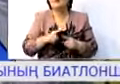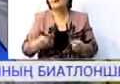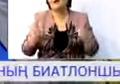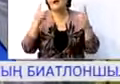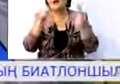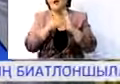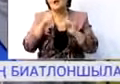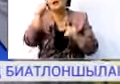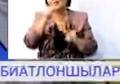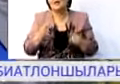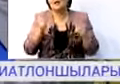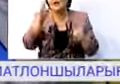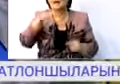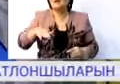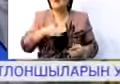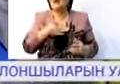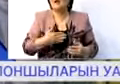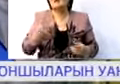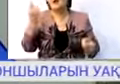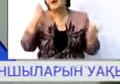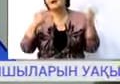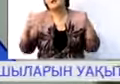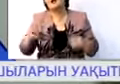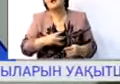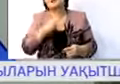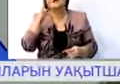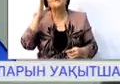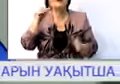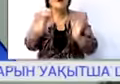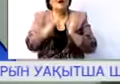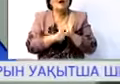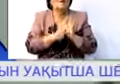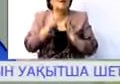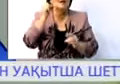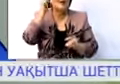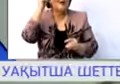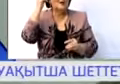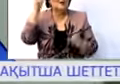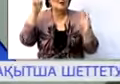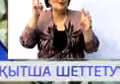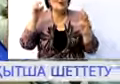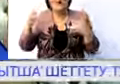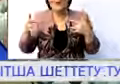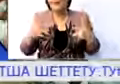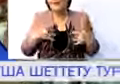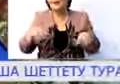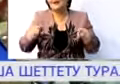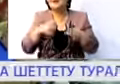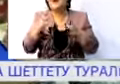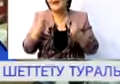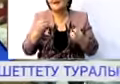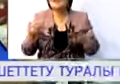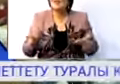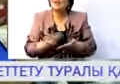асқаралы 60 жасында елдің алғысына бөленіп, шығармашылық шабыт алды. 60 тал түс демекші талантты өнер иесі өнер қоржынын әлде